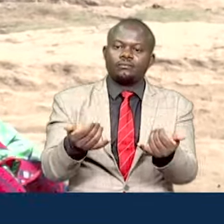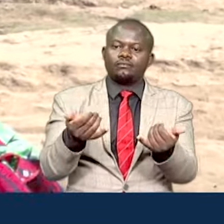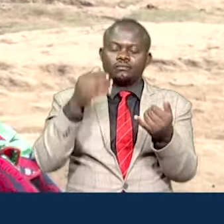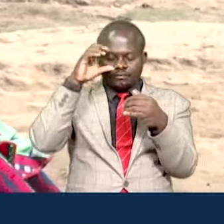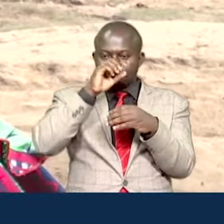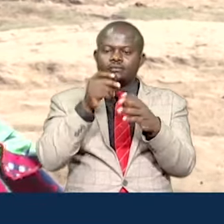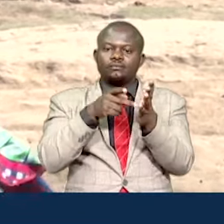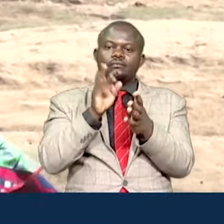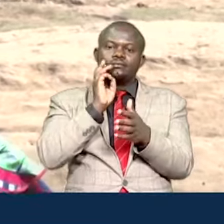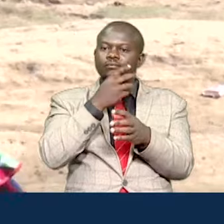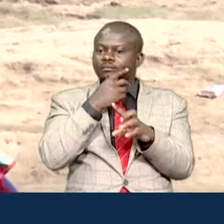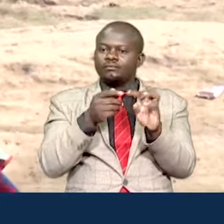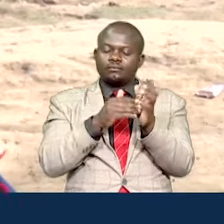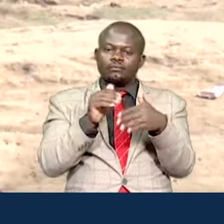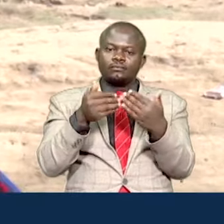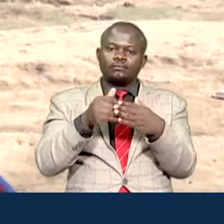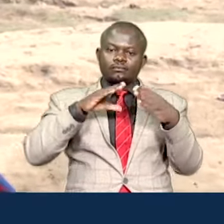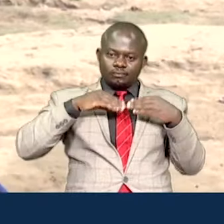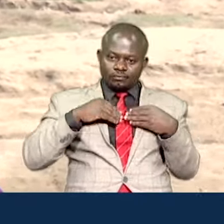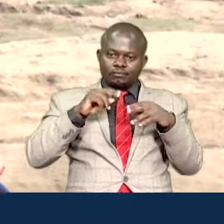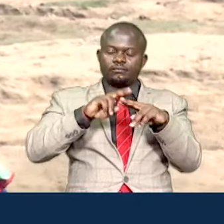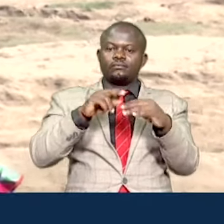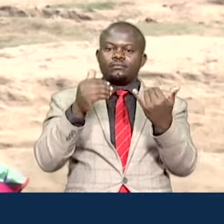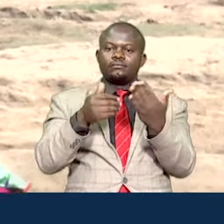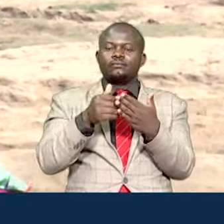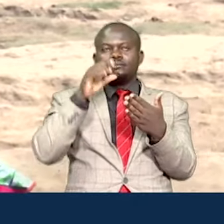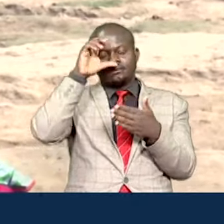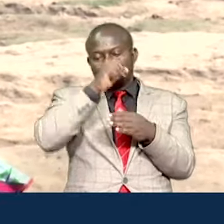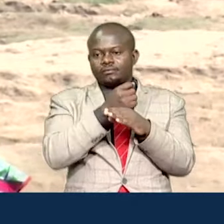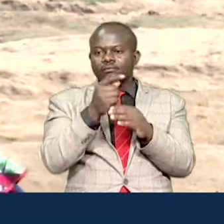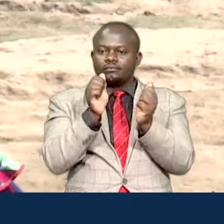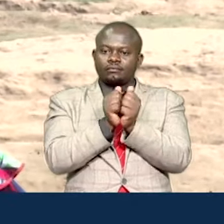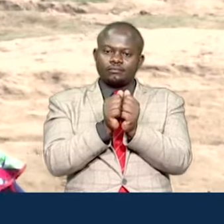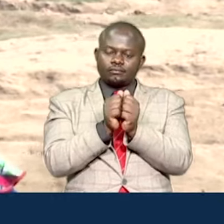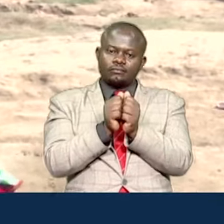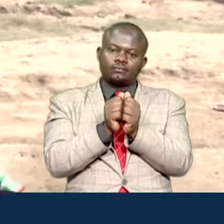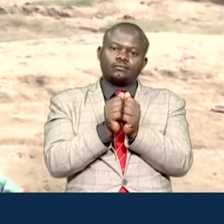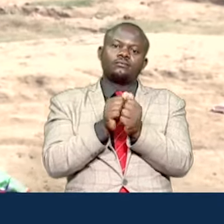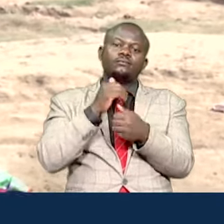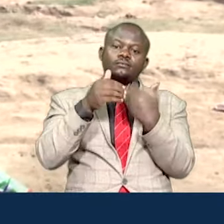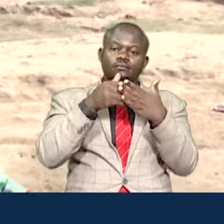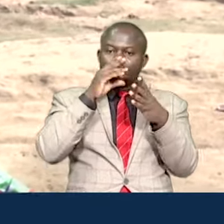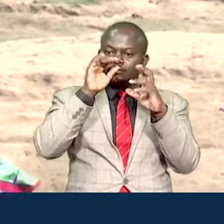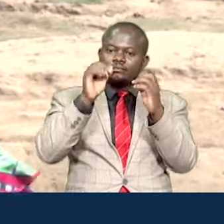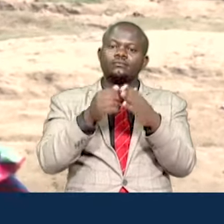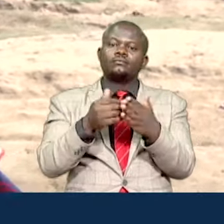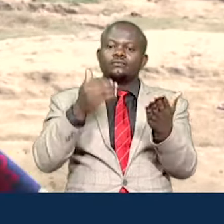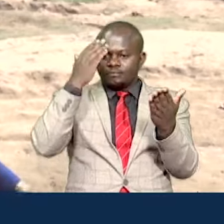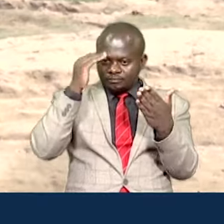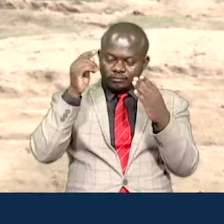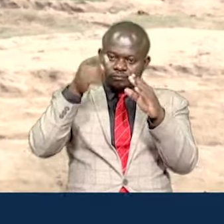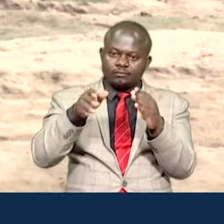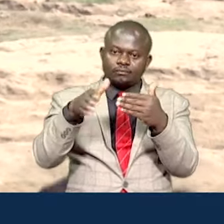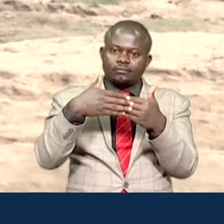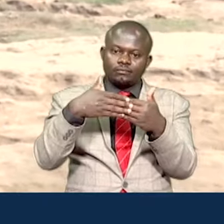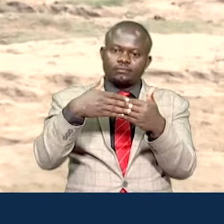ngura n'amazi, ariko ndemera ndicaye zaburaga nk'iminota nk'icumi, ntako nkavuga nti iri jwi ni aho kugira ngo usange